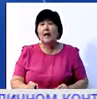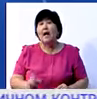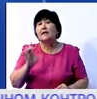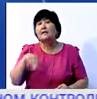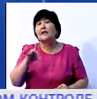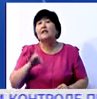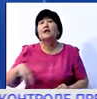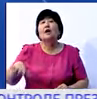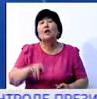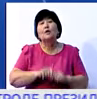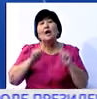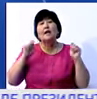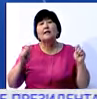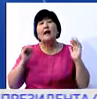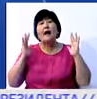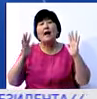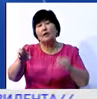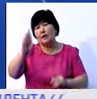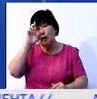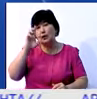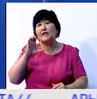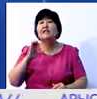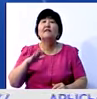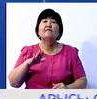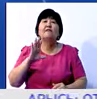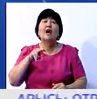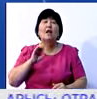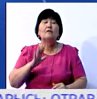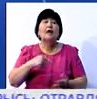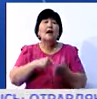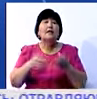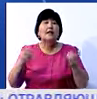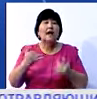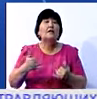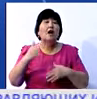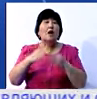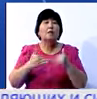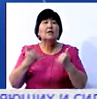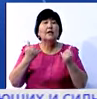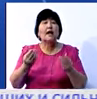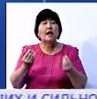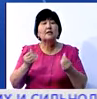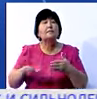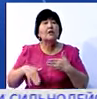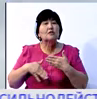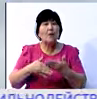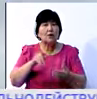В Сырдарьинском районе открыта аллея государственных символов. Следует отметить, она построена на средства